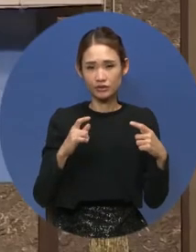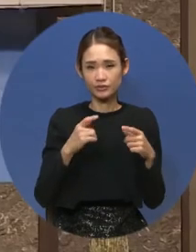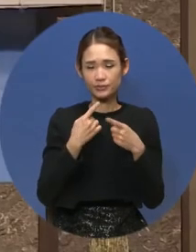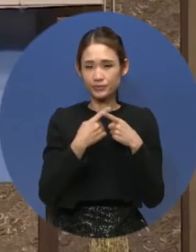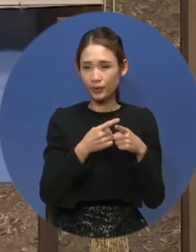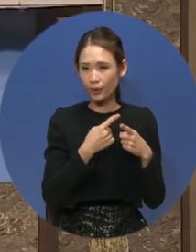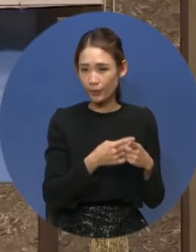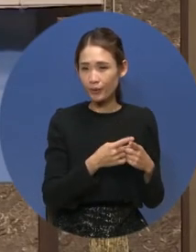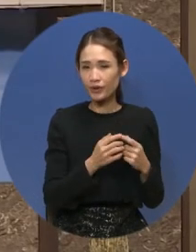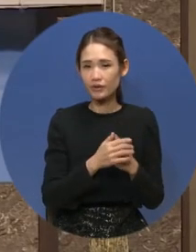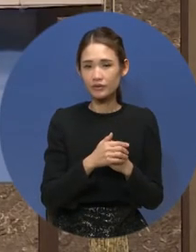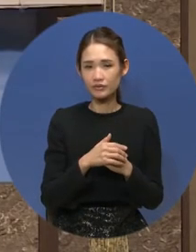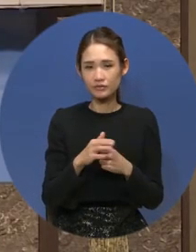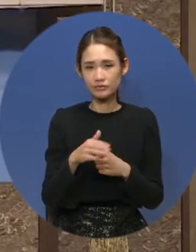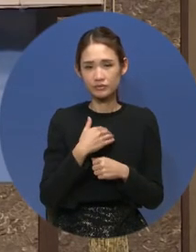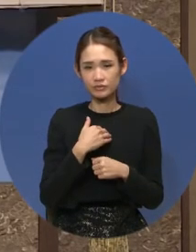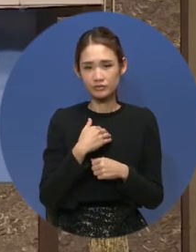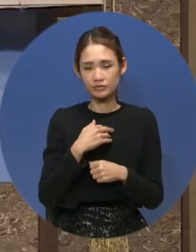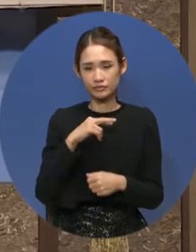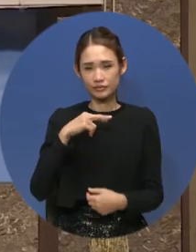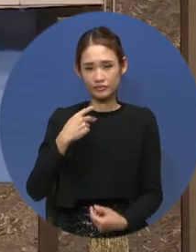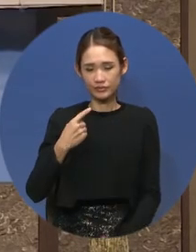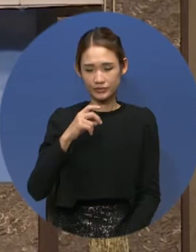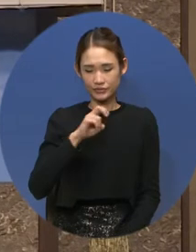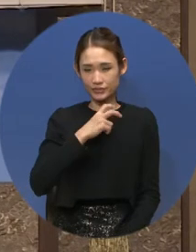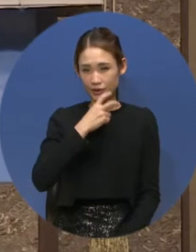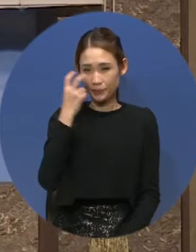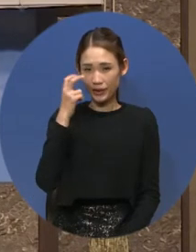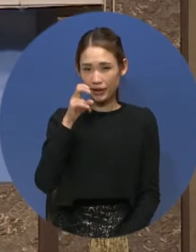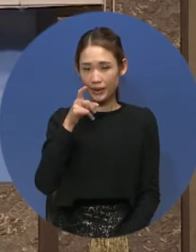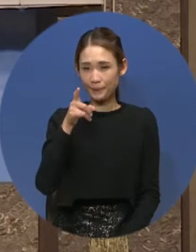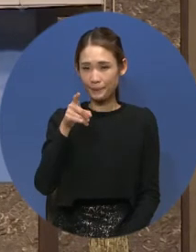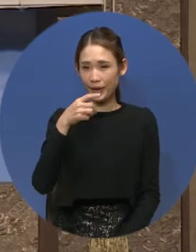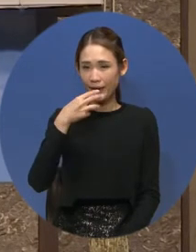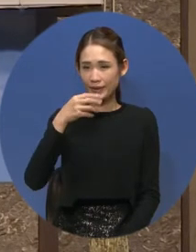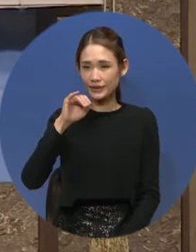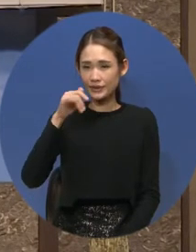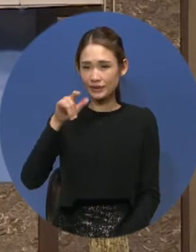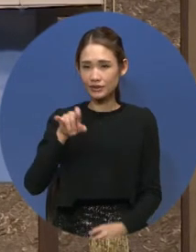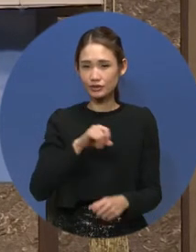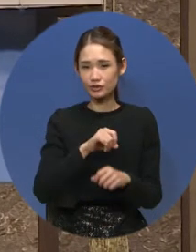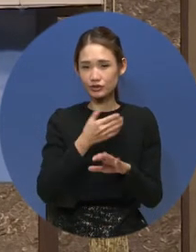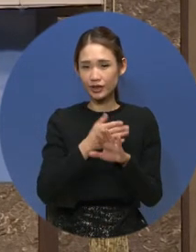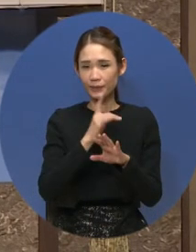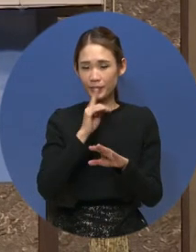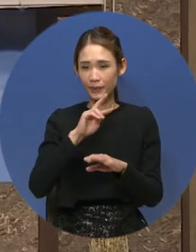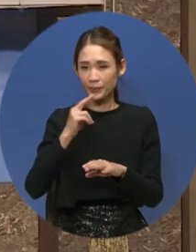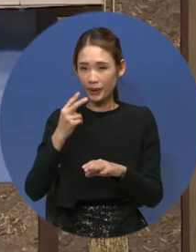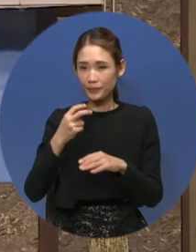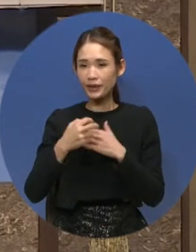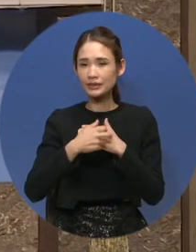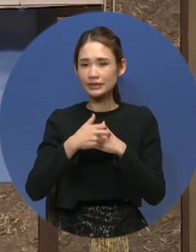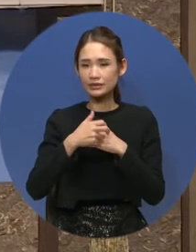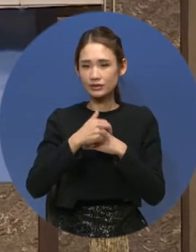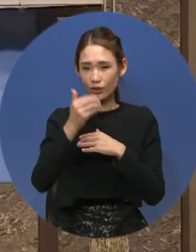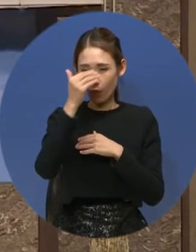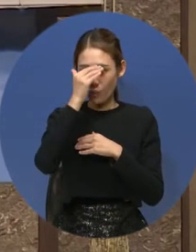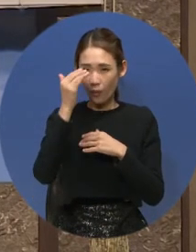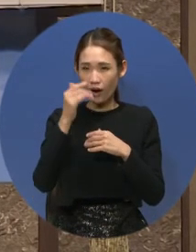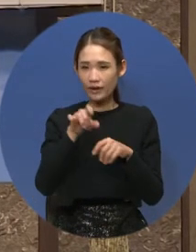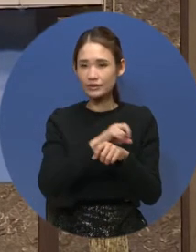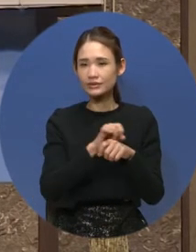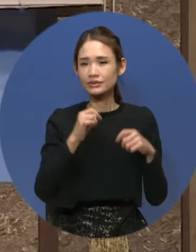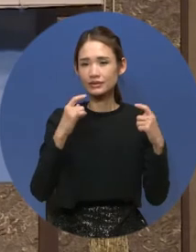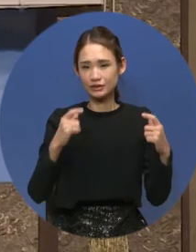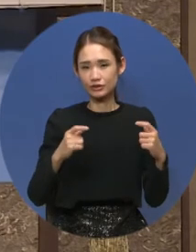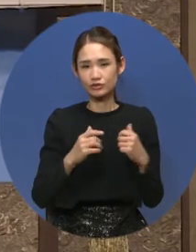지역특구 평가에서 저희 구가 이제 스마트 메디컬 특구, 다른 말로 의료 관광 특구입니다.